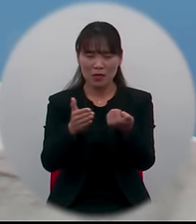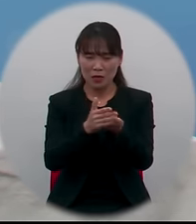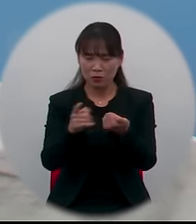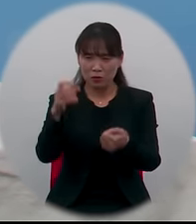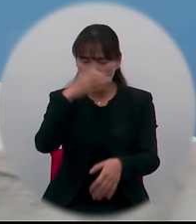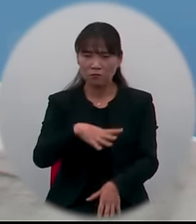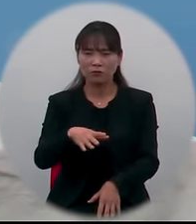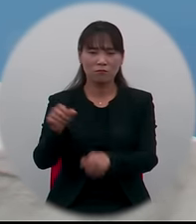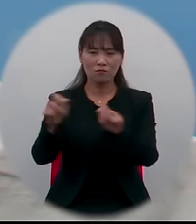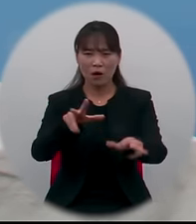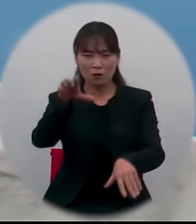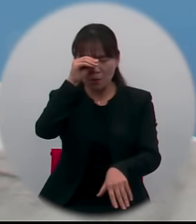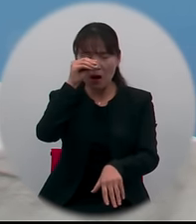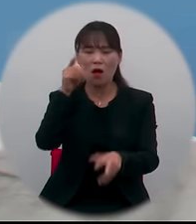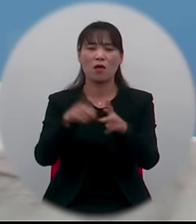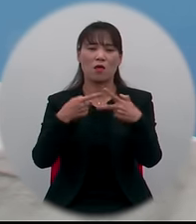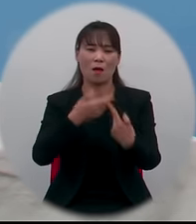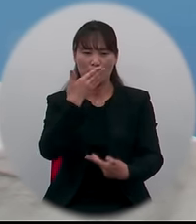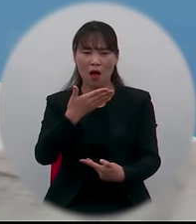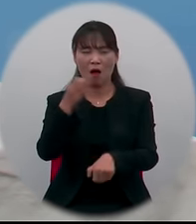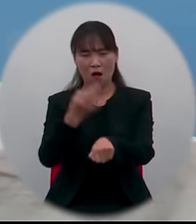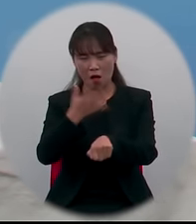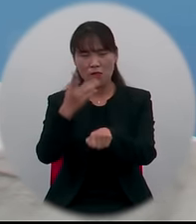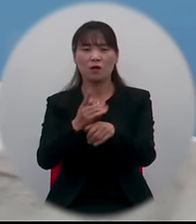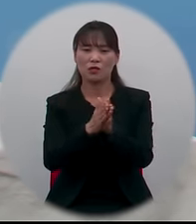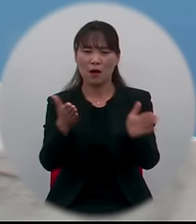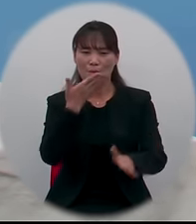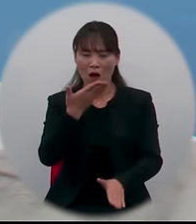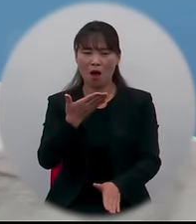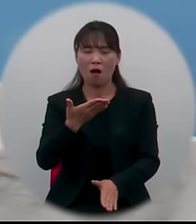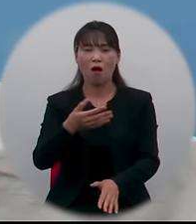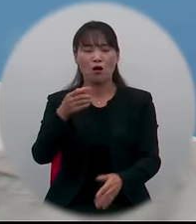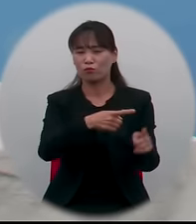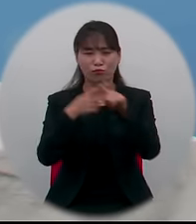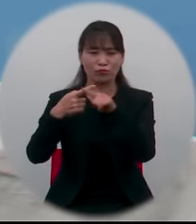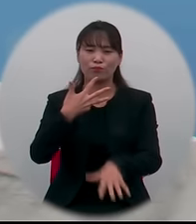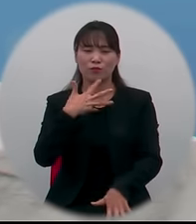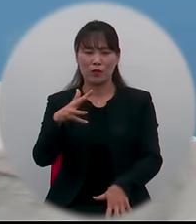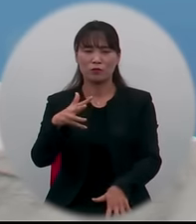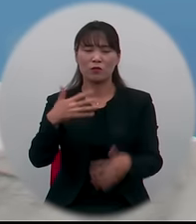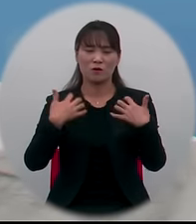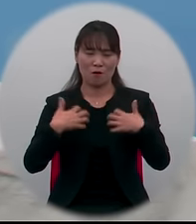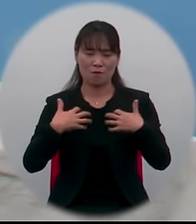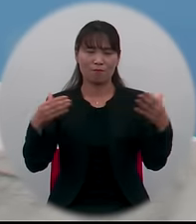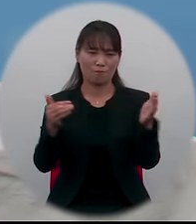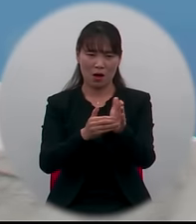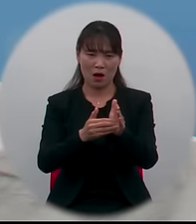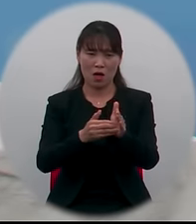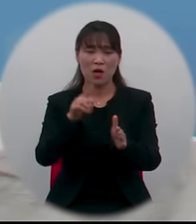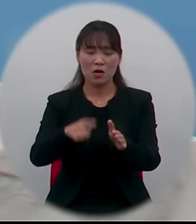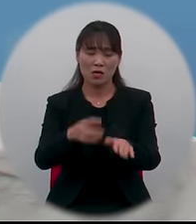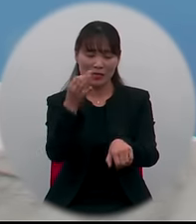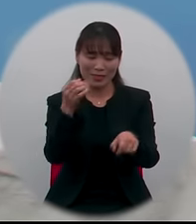상태에서 단순하게 플레이하게 만들어져 있고 좋으나 싫으나 팔 부르면 게임이 끝나요 이렇게 짧고 쉽게